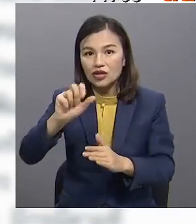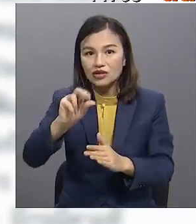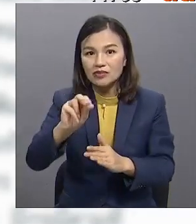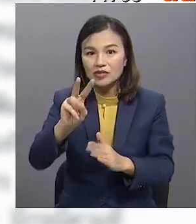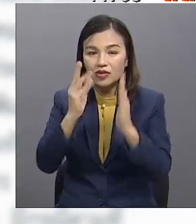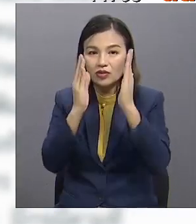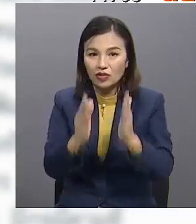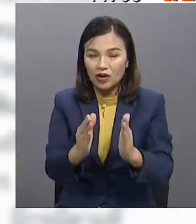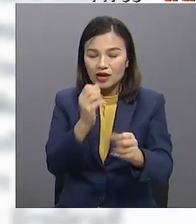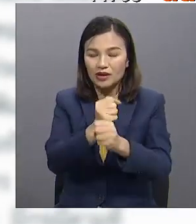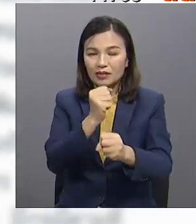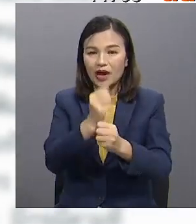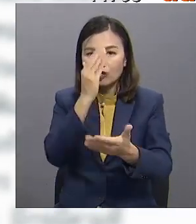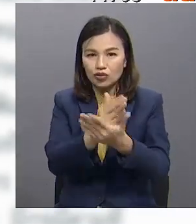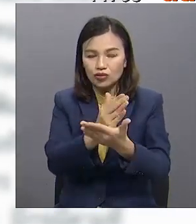ดปฏิบัติหน้าที่ครับ